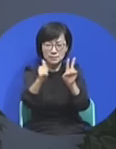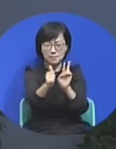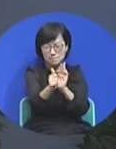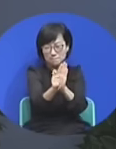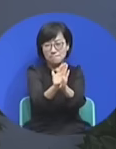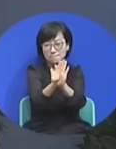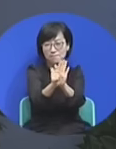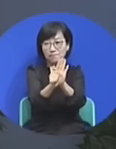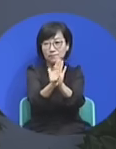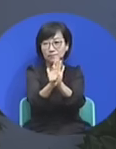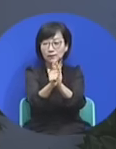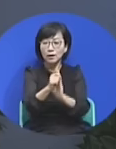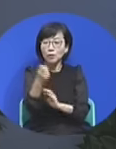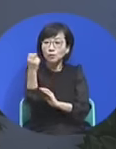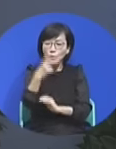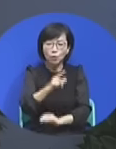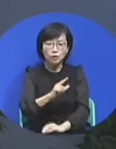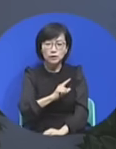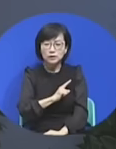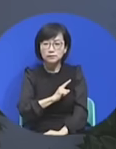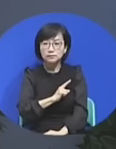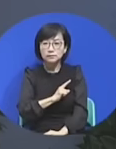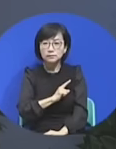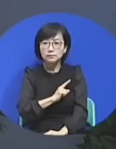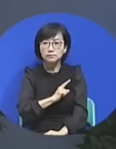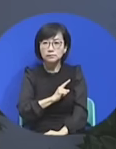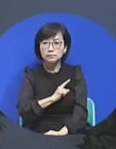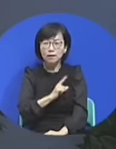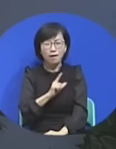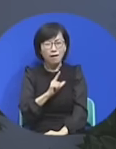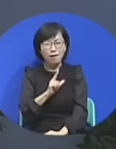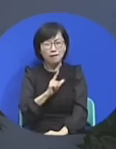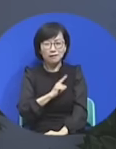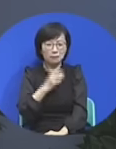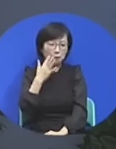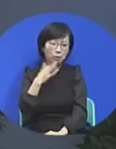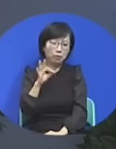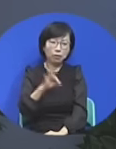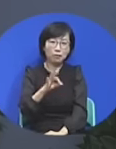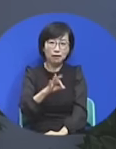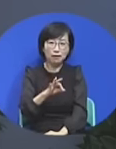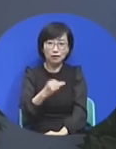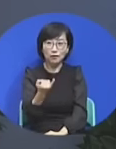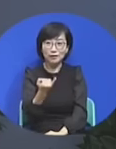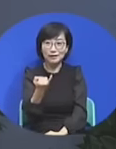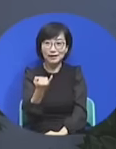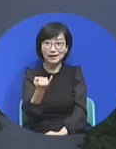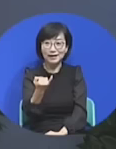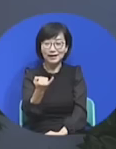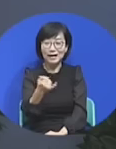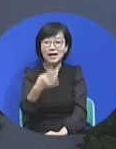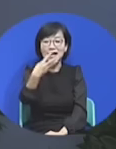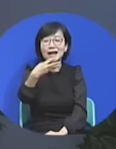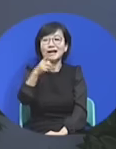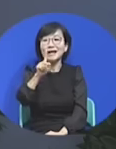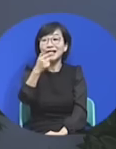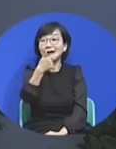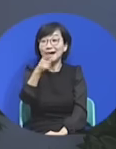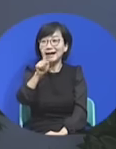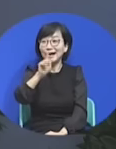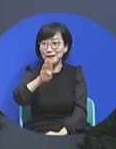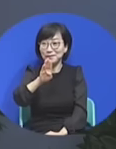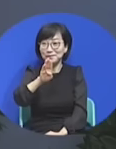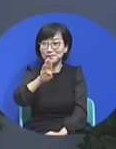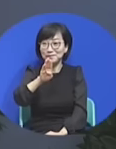이름 없는 여자 한 명이 도왔는데 시대를 바꾸는 일이 일어났습니다. 라합입니다. And there was also a nameless woman who supported